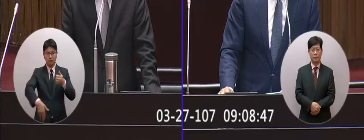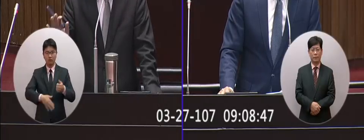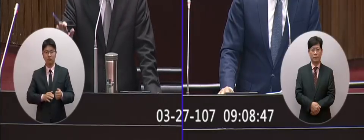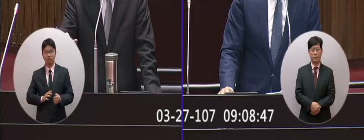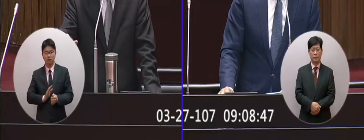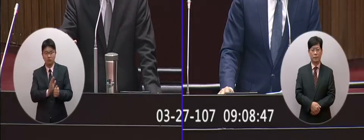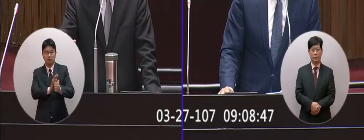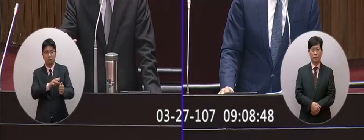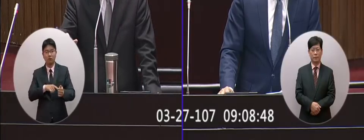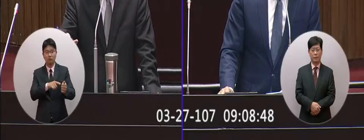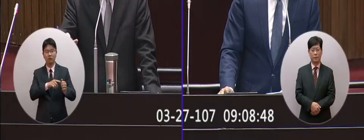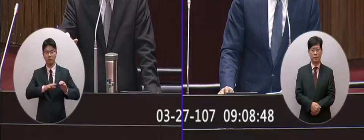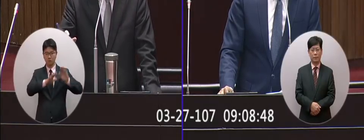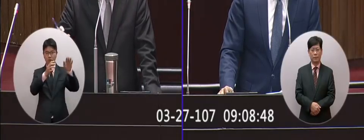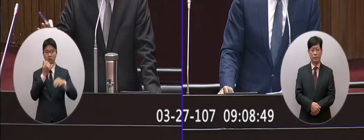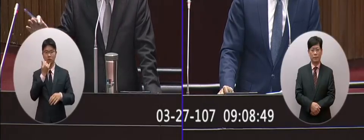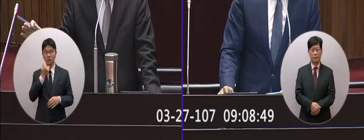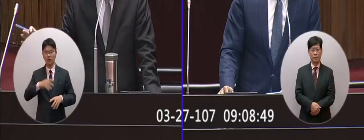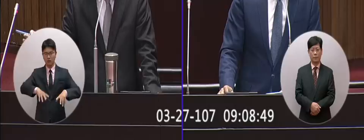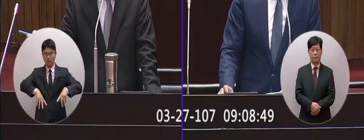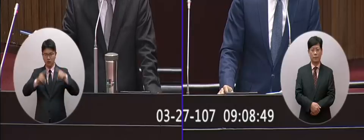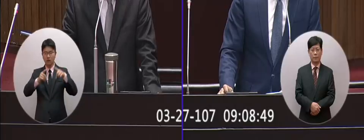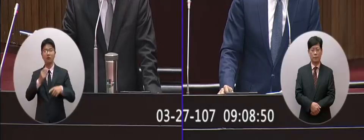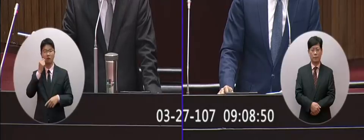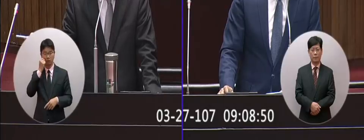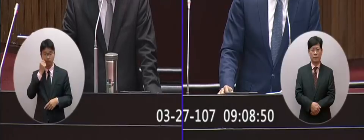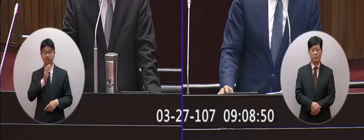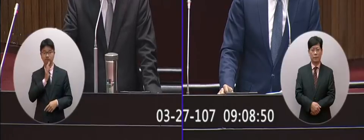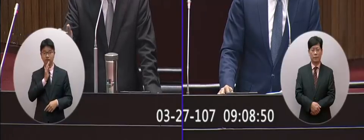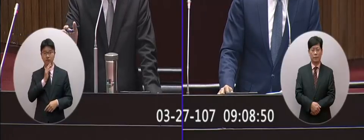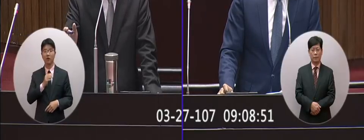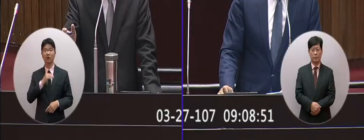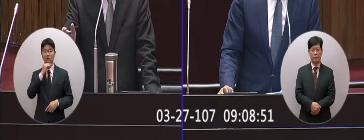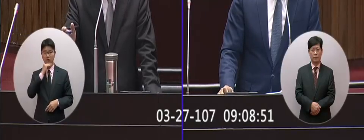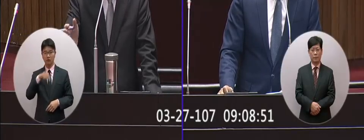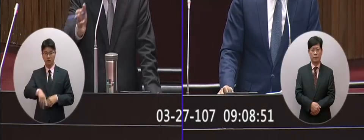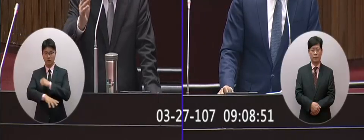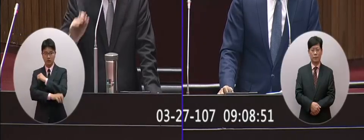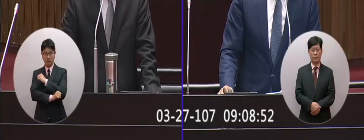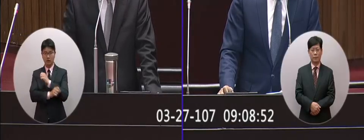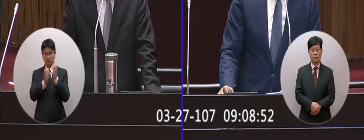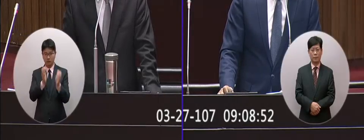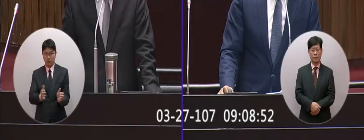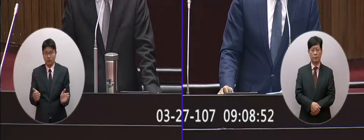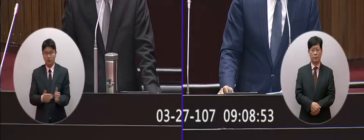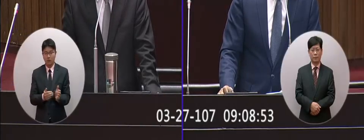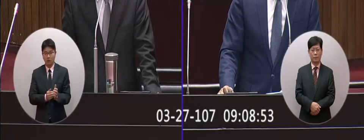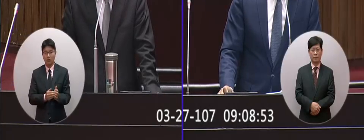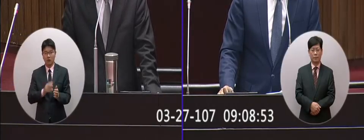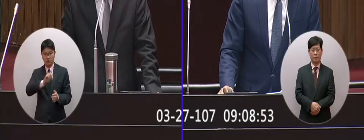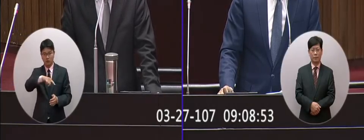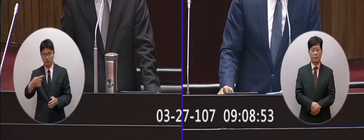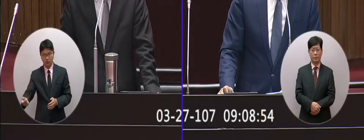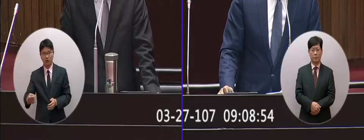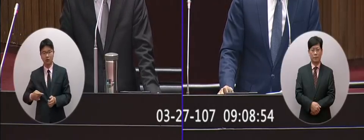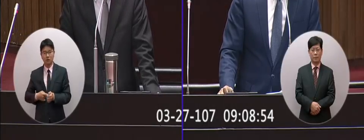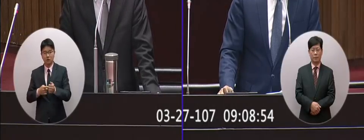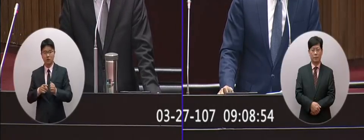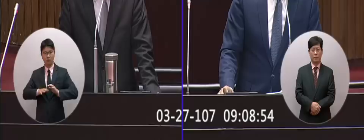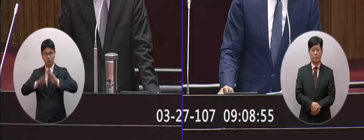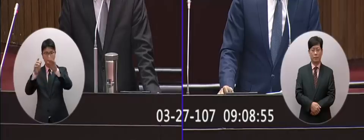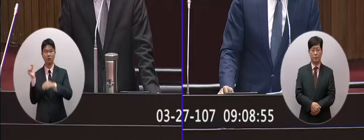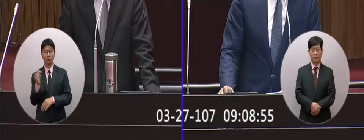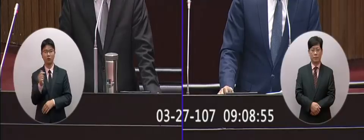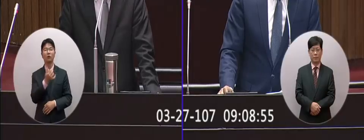相信第一步会比较困难那一旦有这个基础之后，后续应该会更快所以